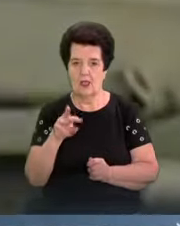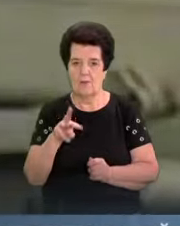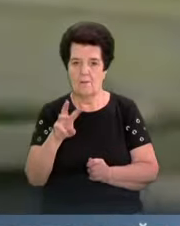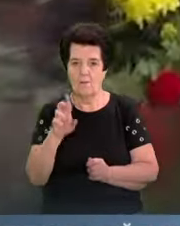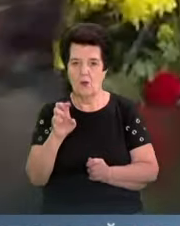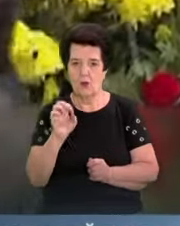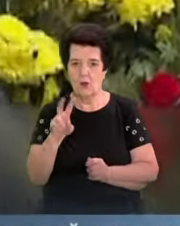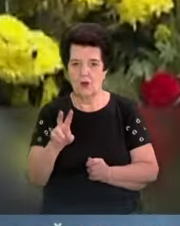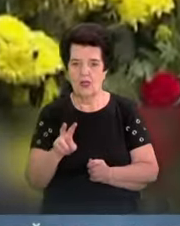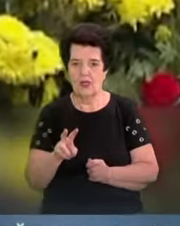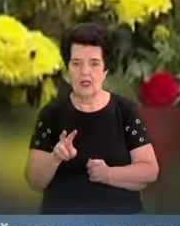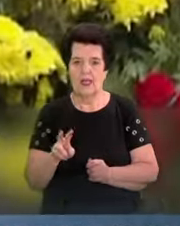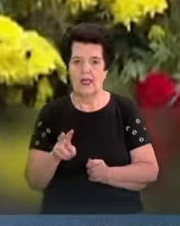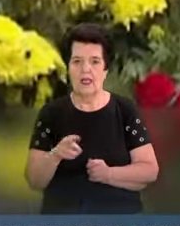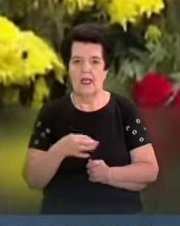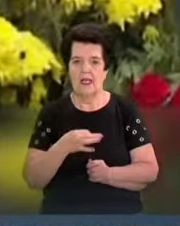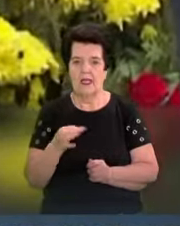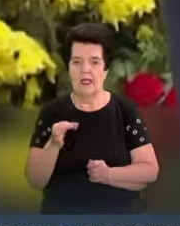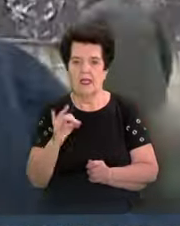al demnității.